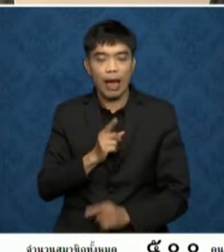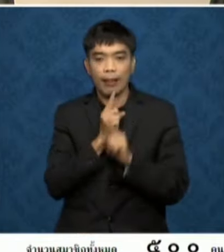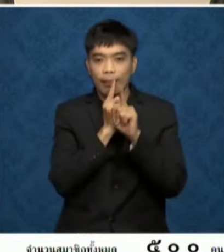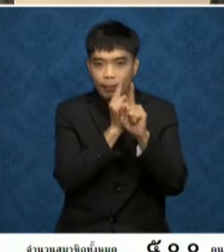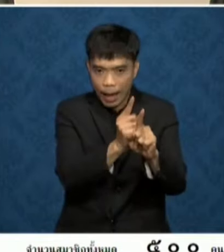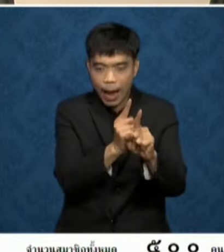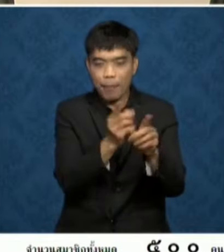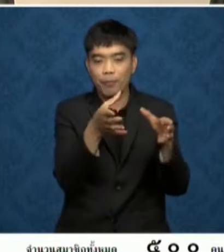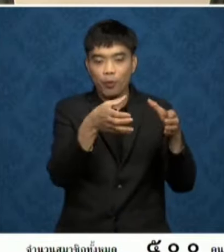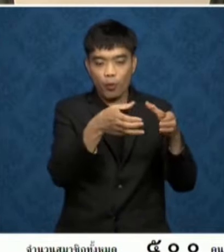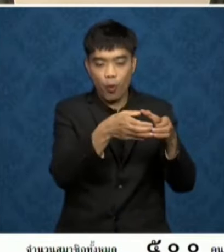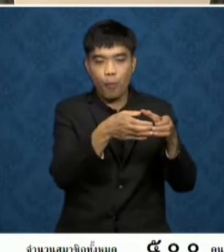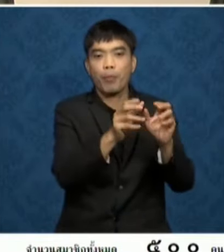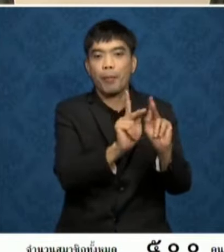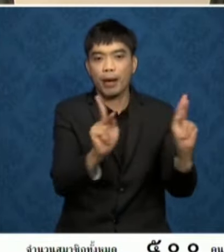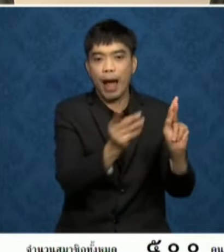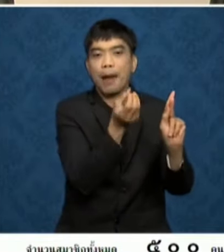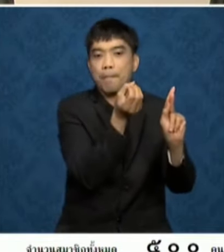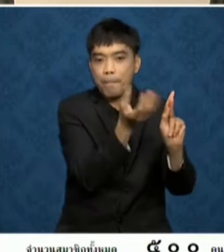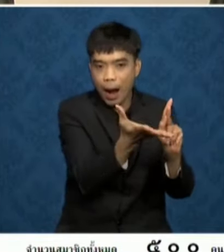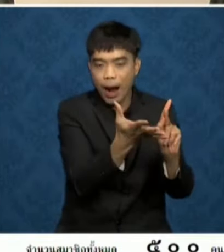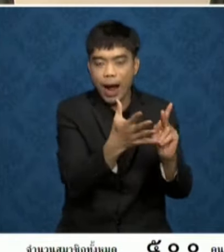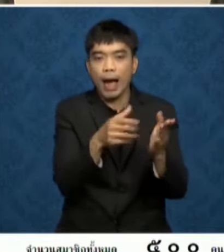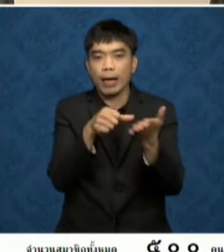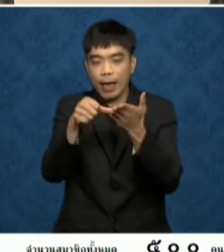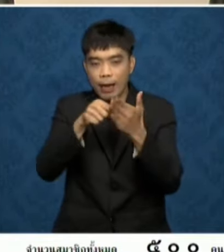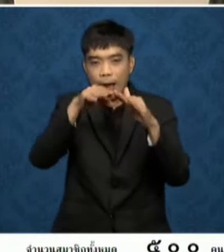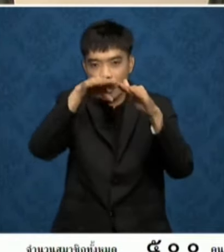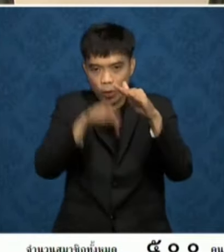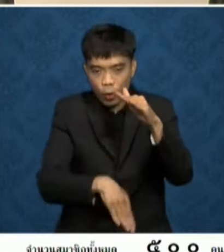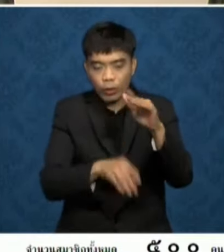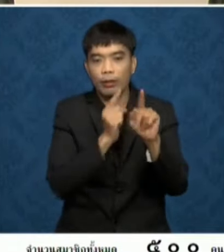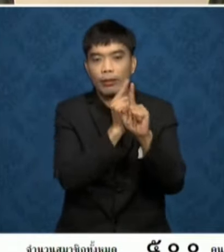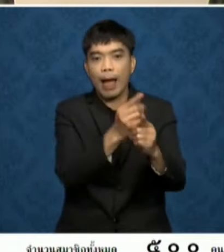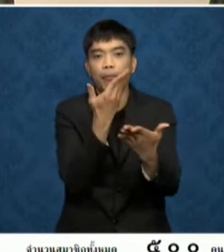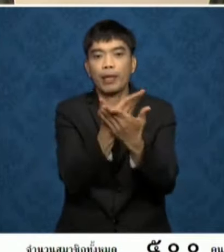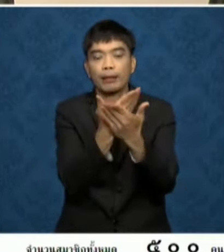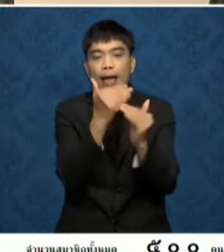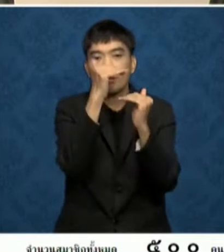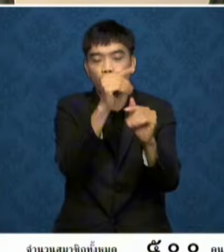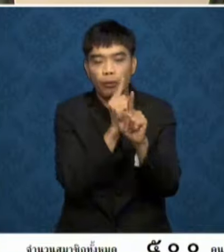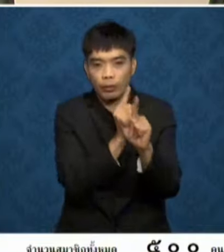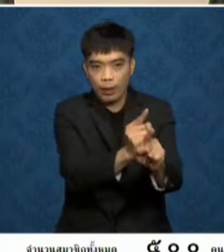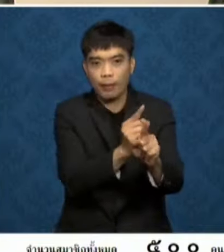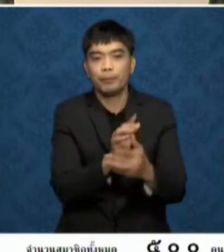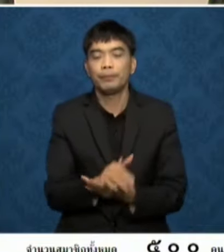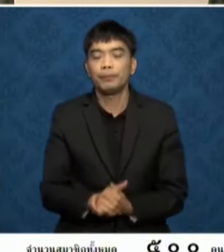เสียงกรรมธิการเสียงข้างมากที่จะปรับลดในส่วนของกระทรวงพาณิชย์ตามวงเงินที่ปรากฏกับคุณค่ะ